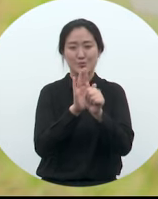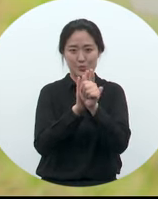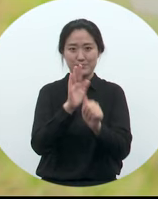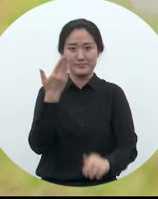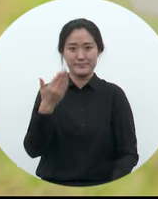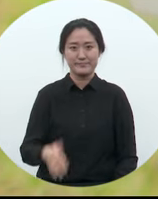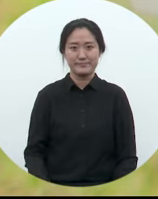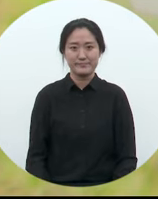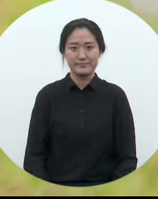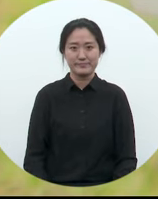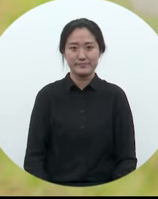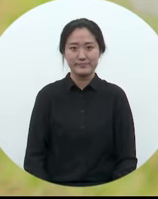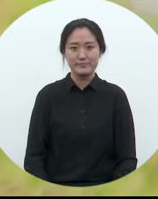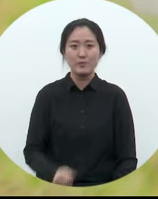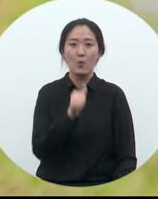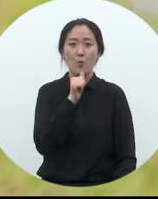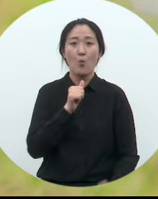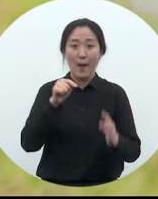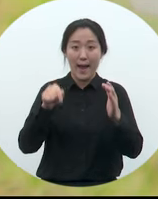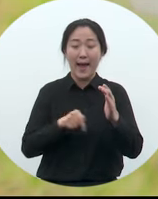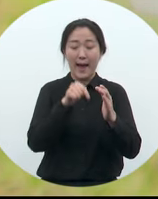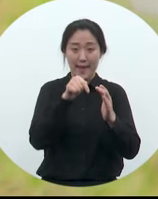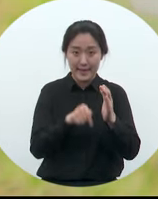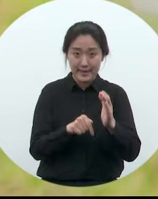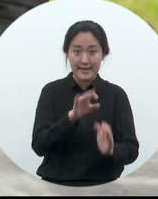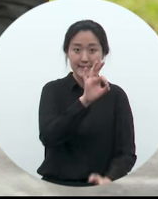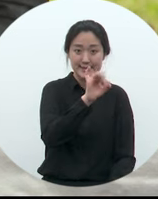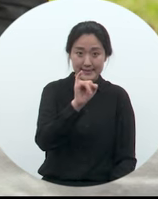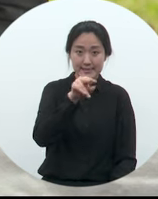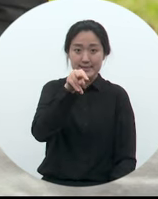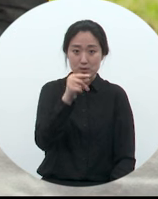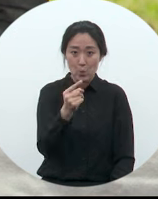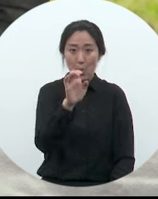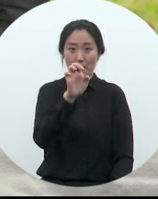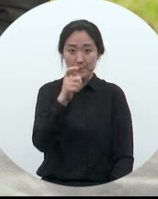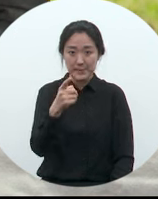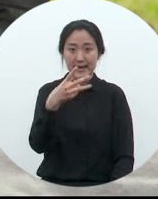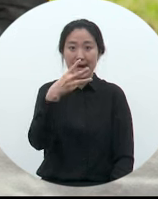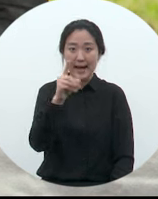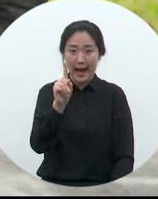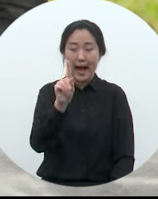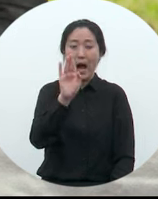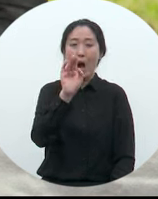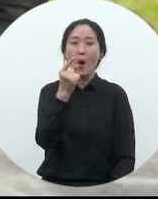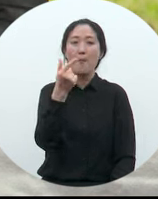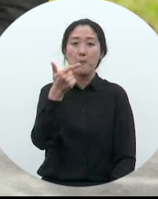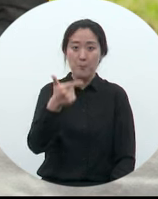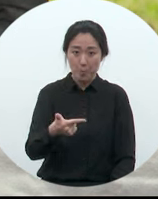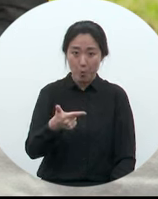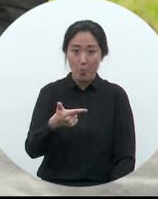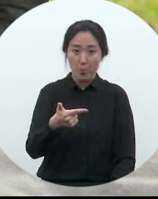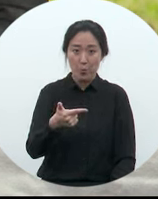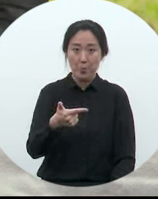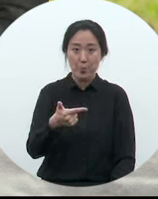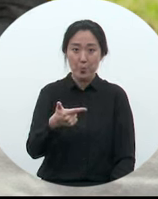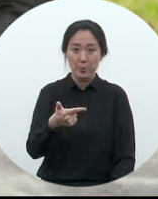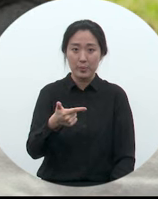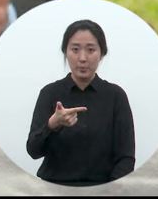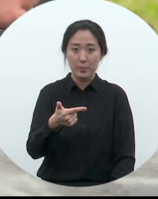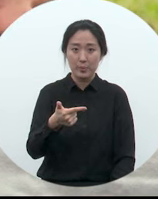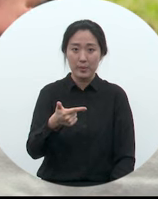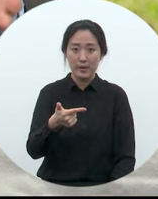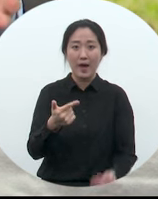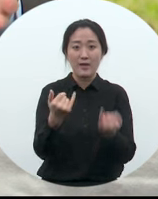되고 또 노화를 방지해주는 데도 도움이 많이 됩니다. 콩에는 이소프라본 성분들이 많이 들어있는데